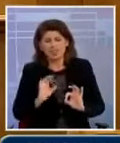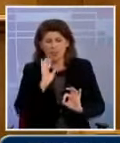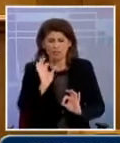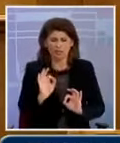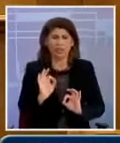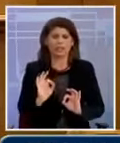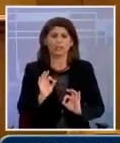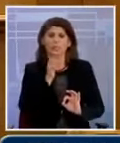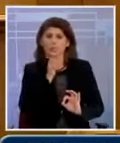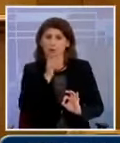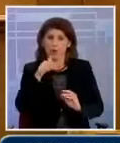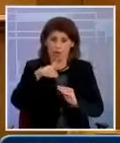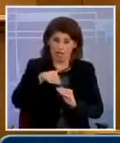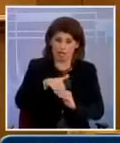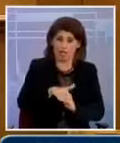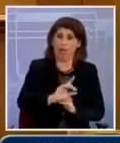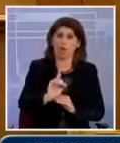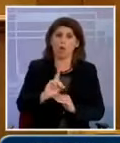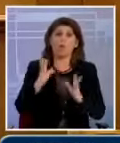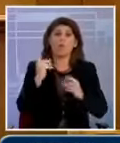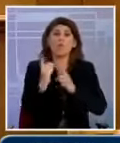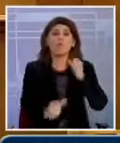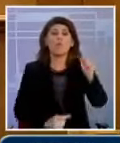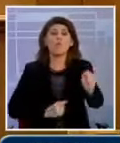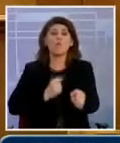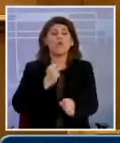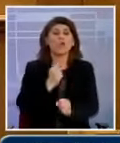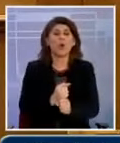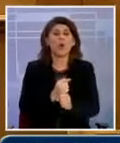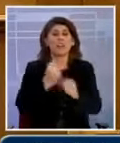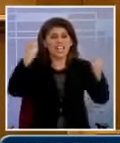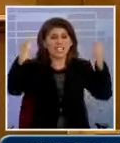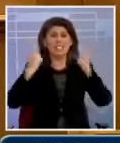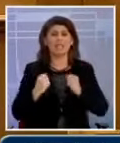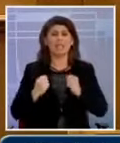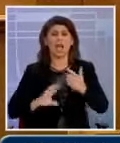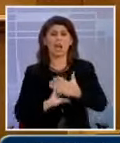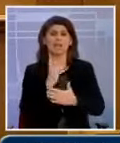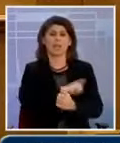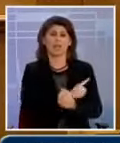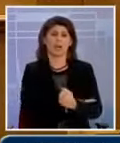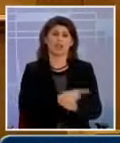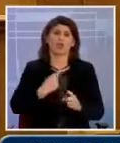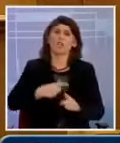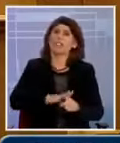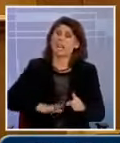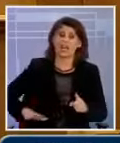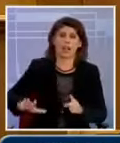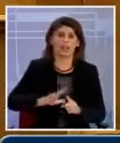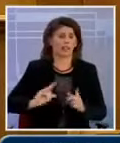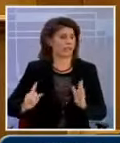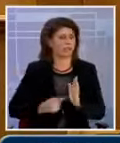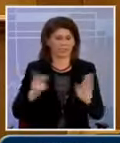ύφεση, αλλά σε μια μακροχρόνια βλάβη των αναπτυξιακών δυνατοτήτων της χώρας και σε μια